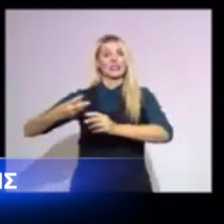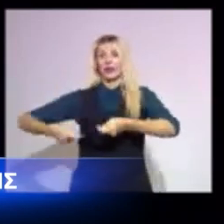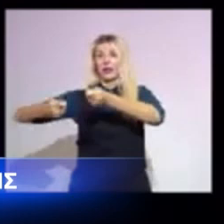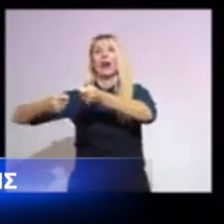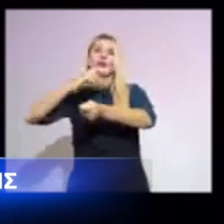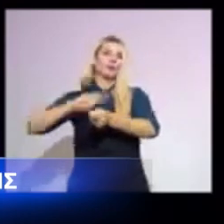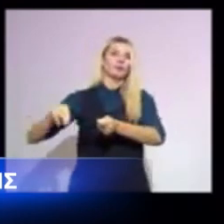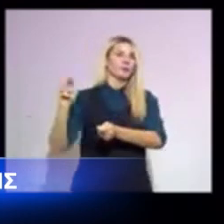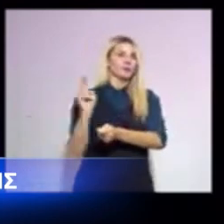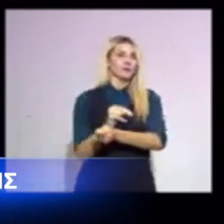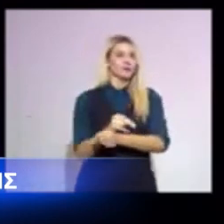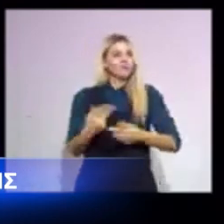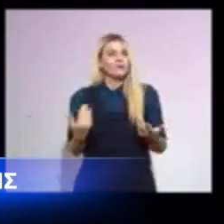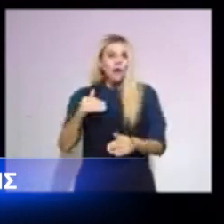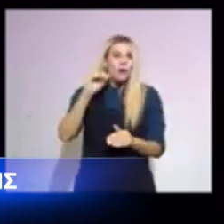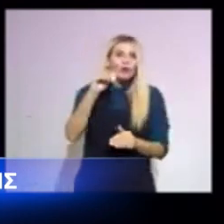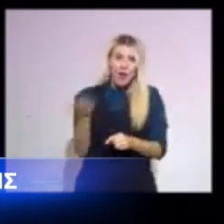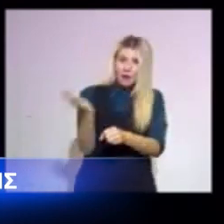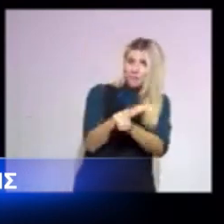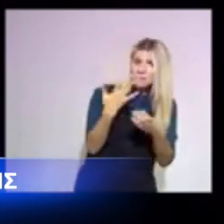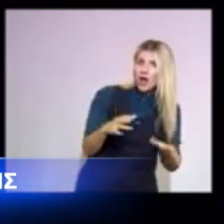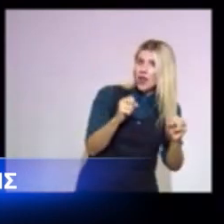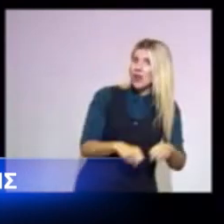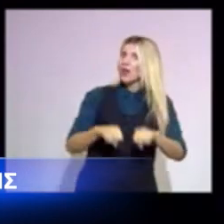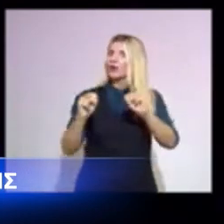ηγεσίας. Είναι έκτοτος ή όχι ο κύριος Κασελάκης?